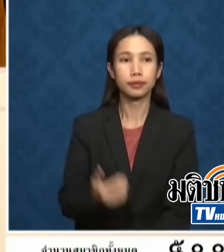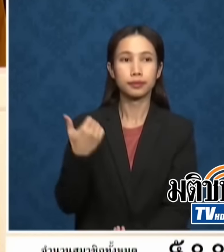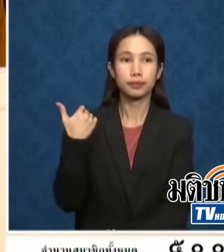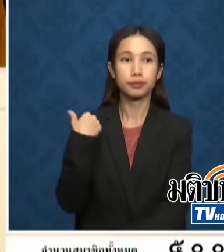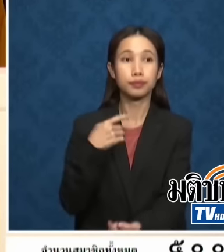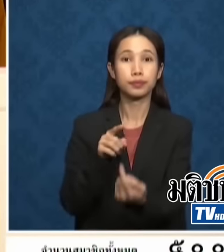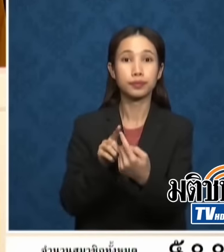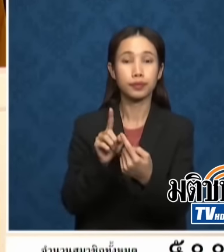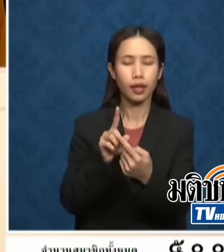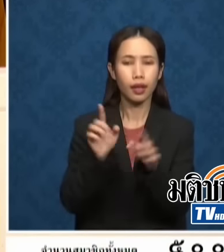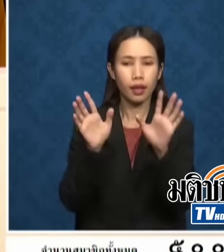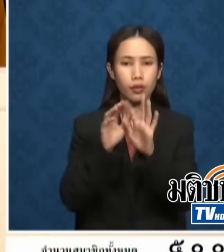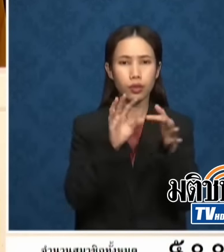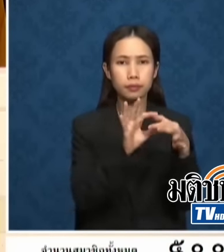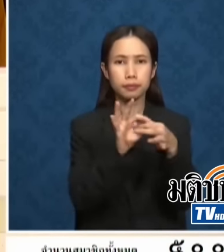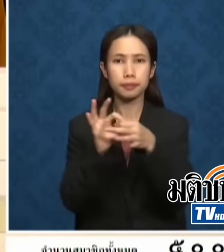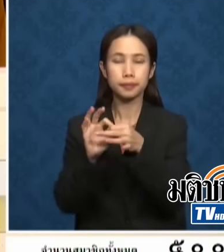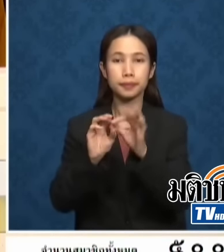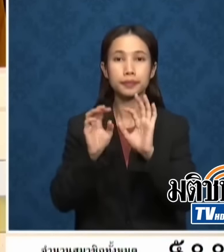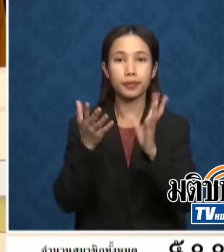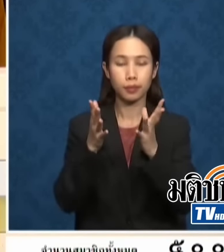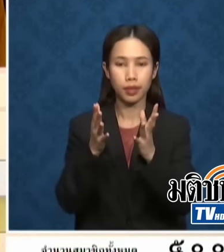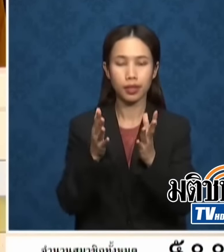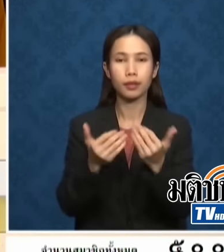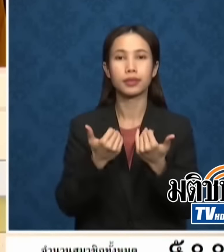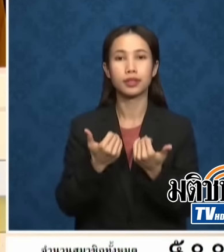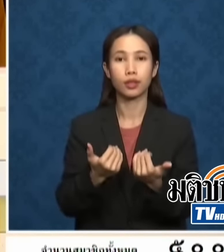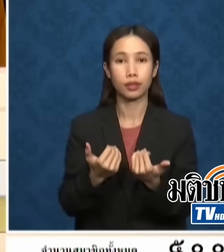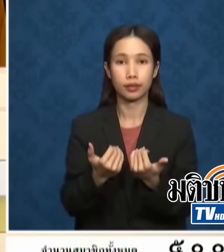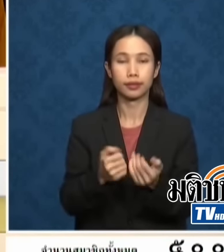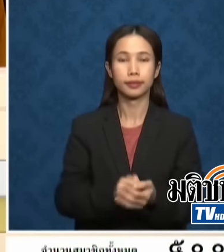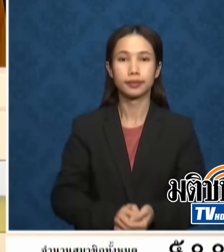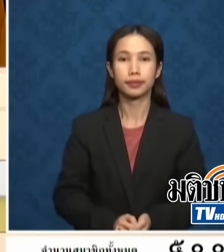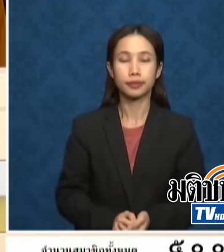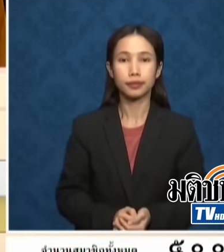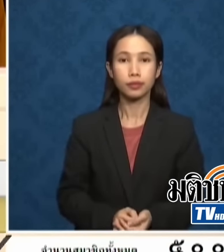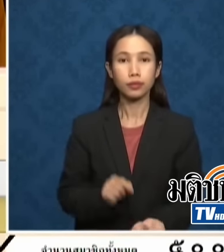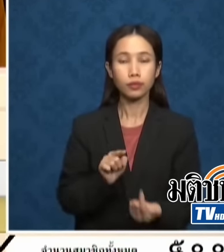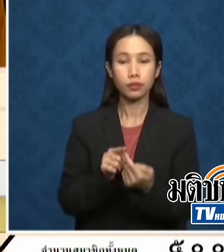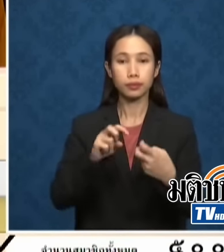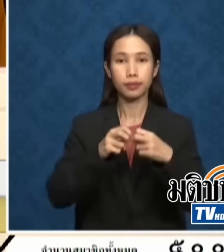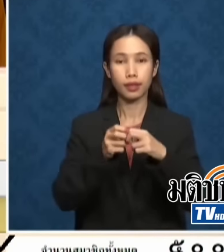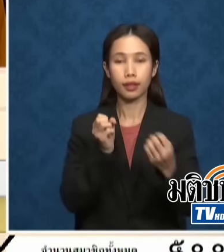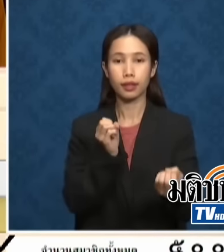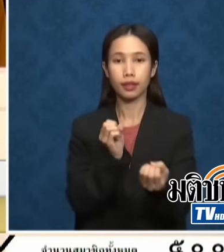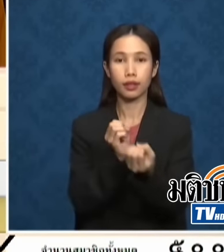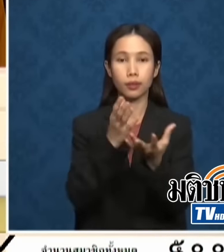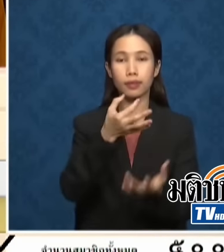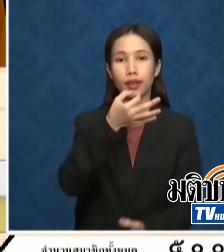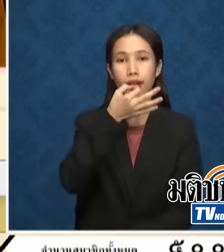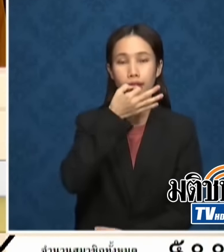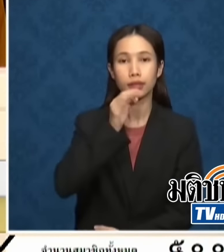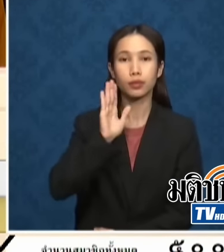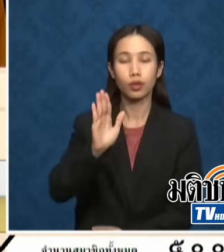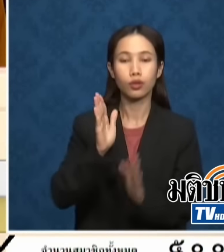การที่ไม่สอดคล้องกับสถานการณ์ปัจจุบันซึ่งส่งผลกระทบต่อการประกอบอาชีพของพี่น้อง